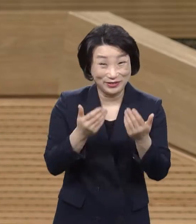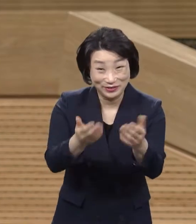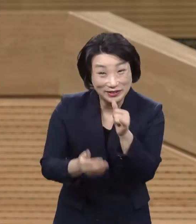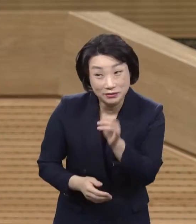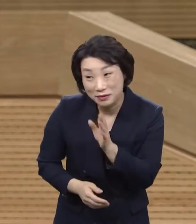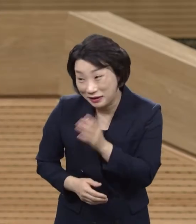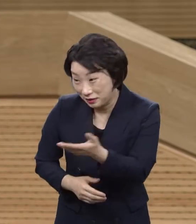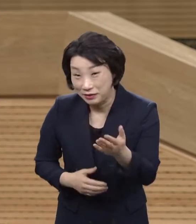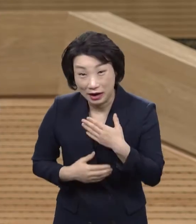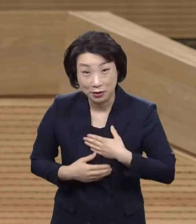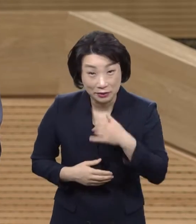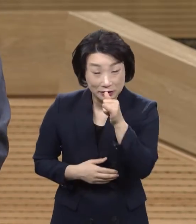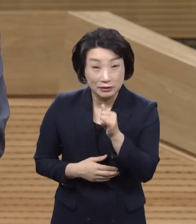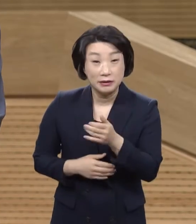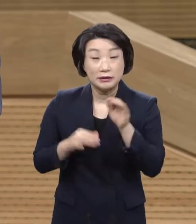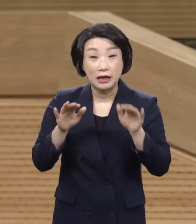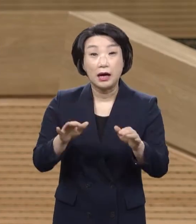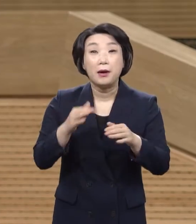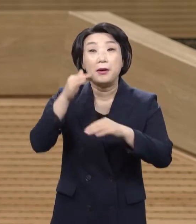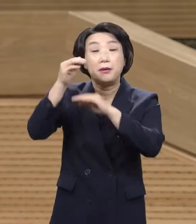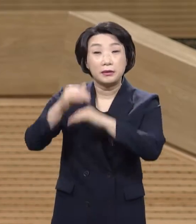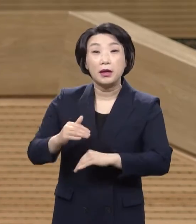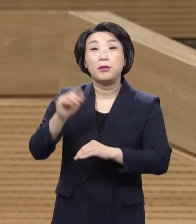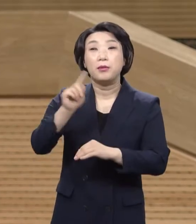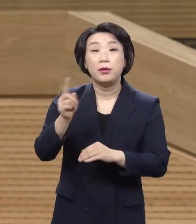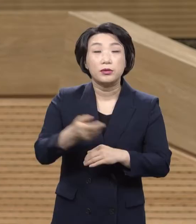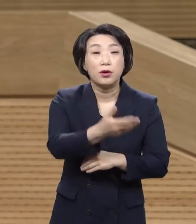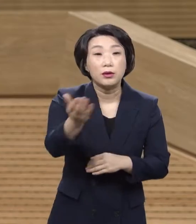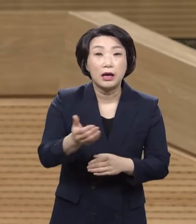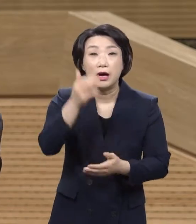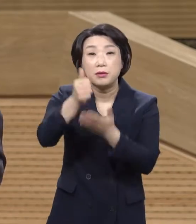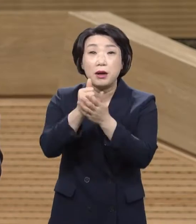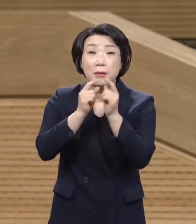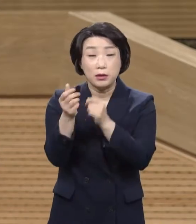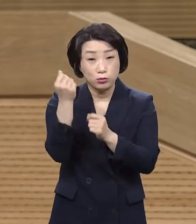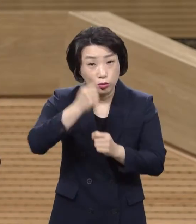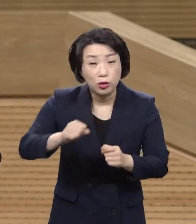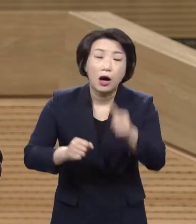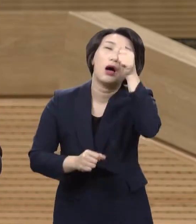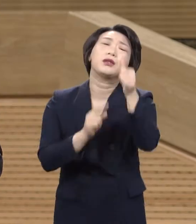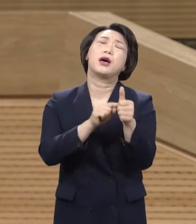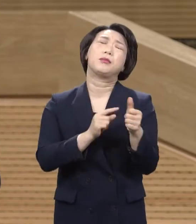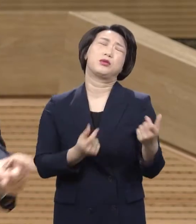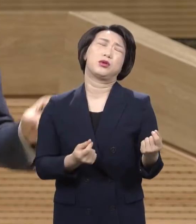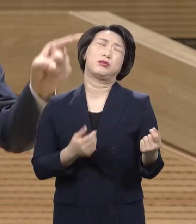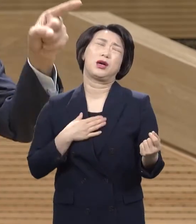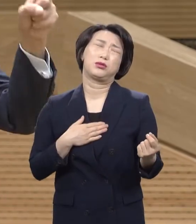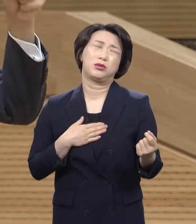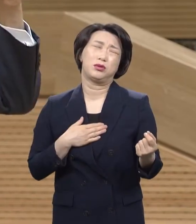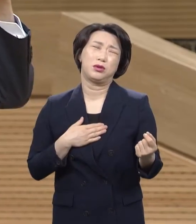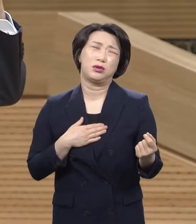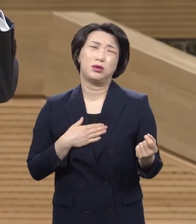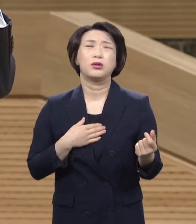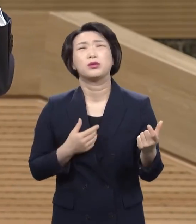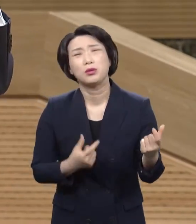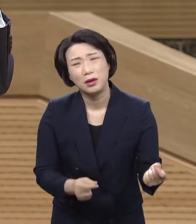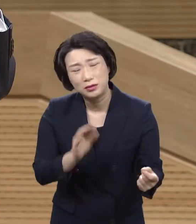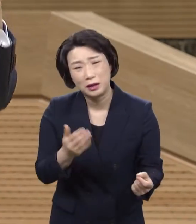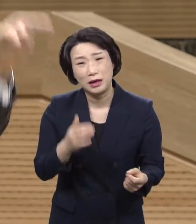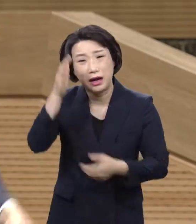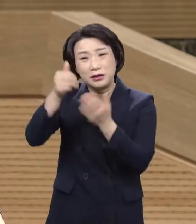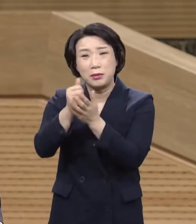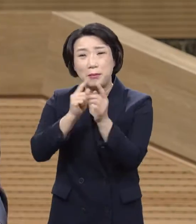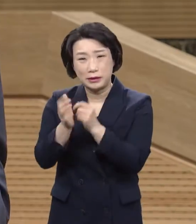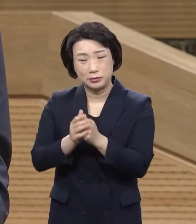말씀이, 이 말은 너희가 하나님 말씀 안 들으면 아담처럼 된다 이 말이에요. 하나님